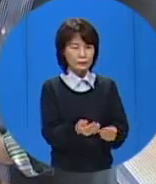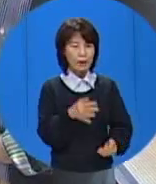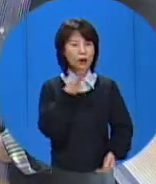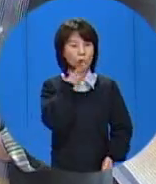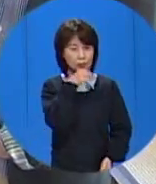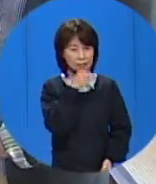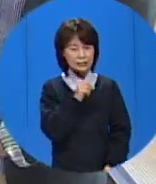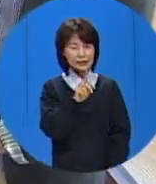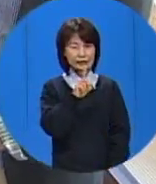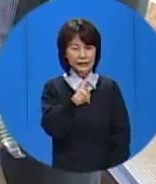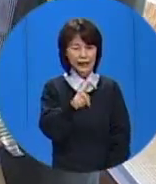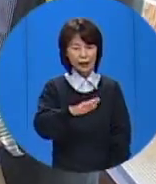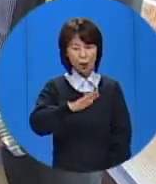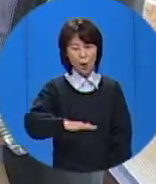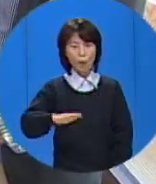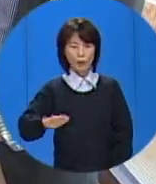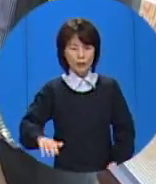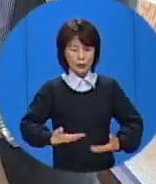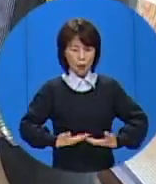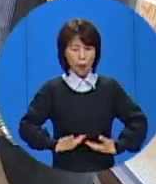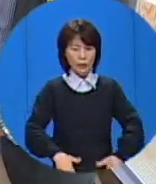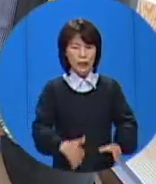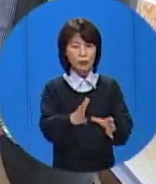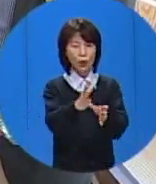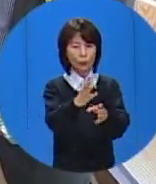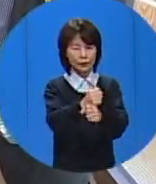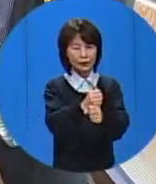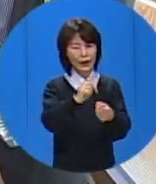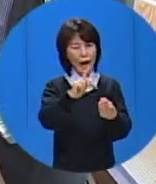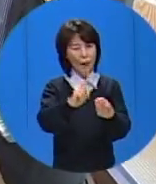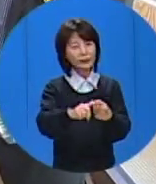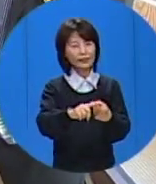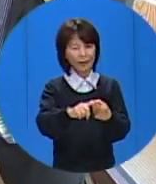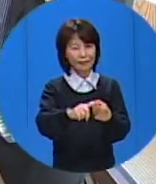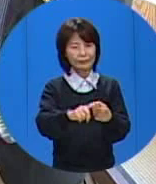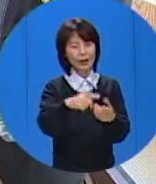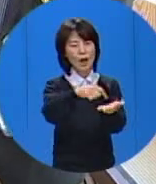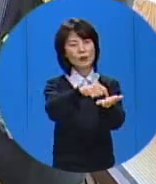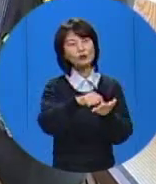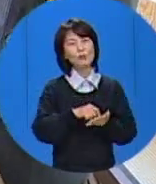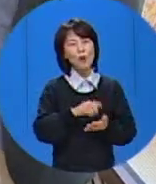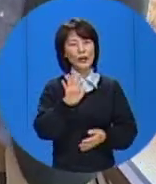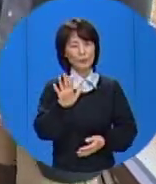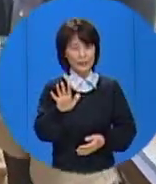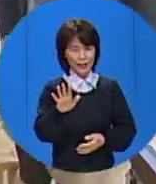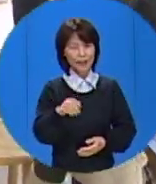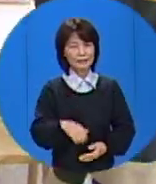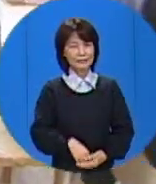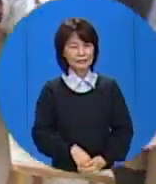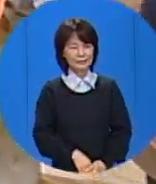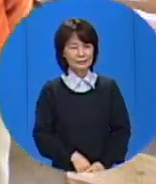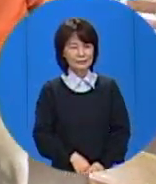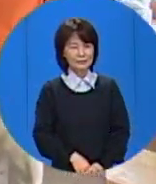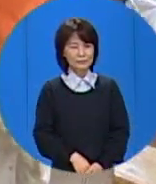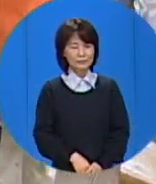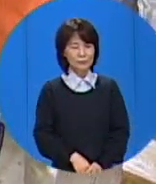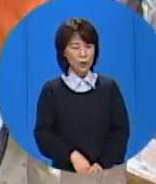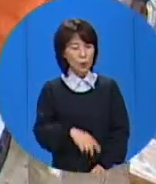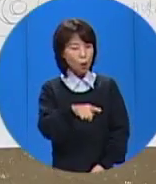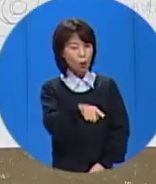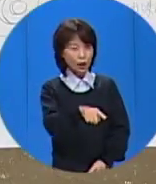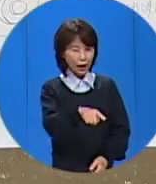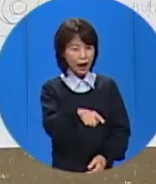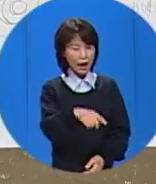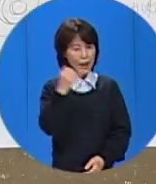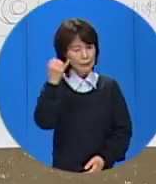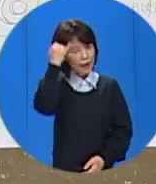のね、お孫さんの誕生日に合わせるようにということで今注文もらってましてね、ちょうどこれがね、 そ